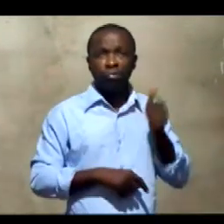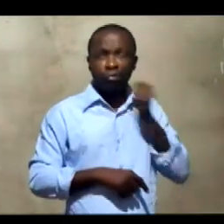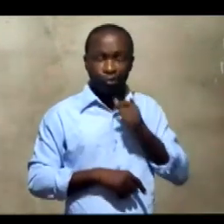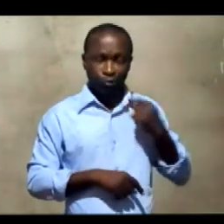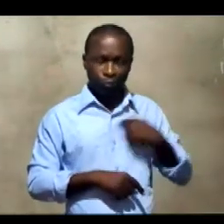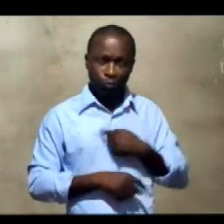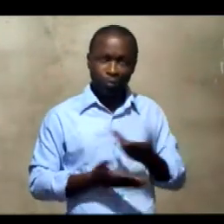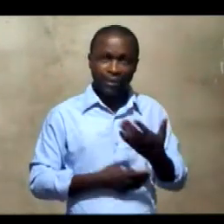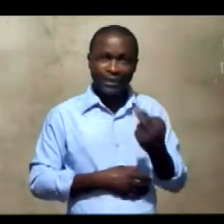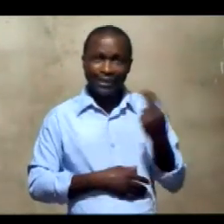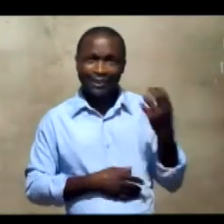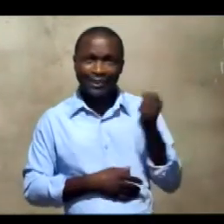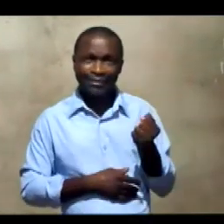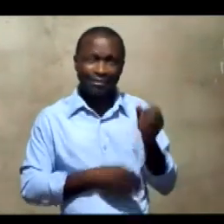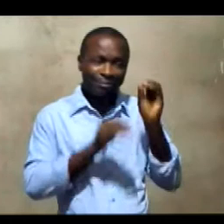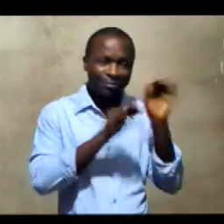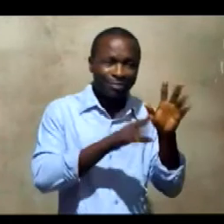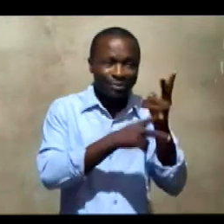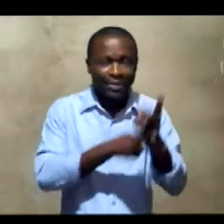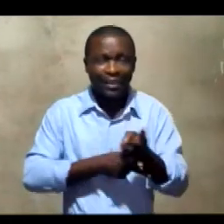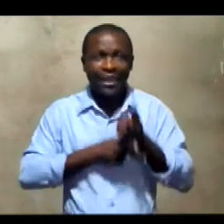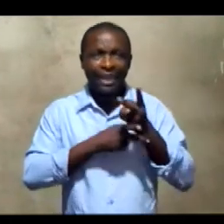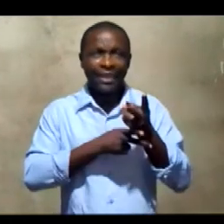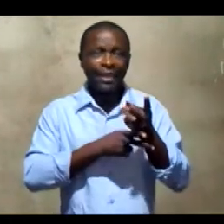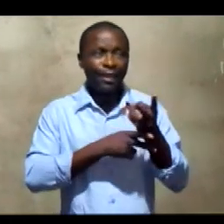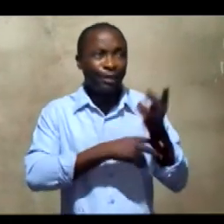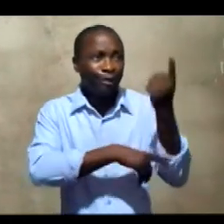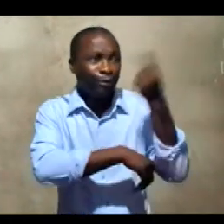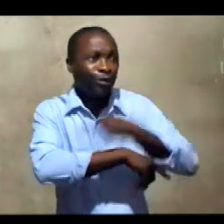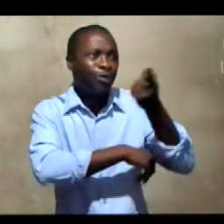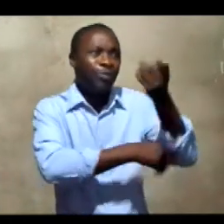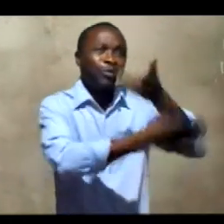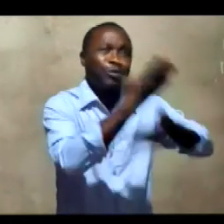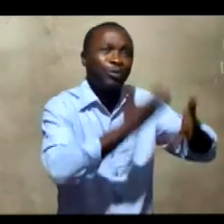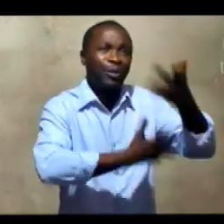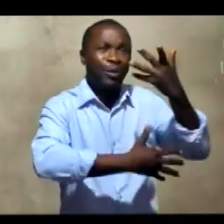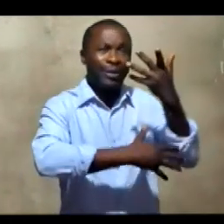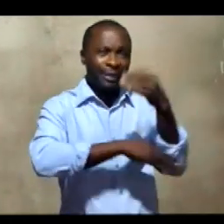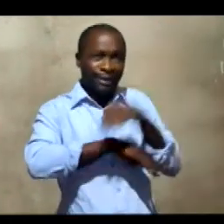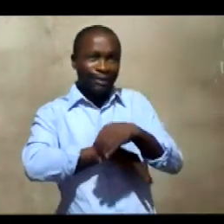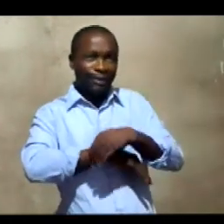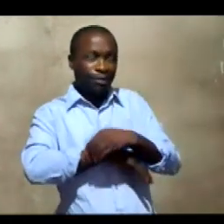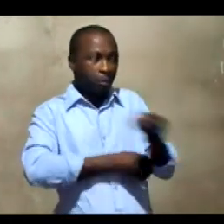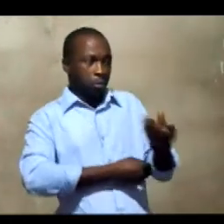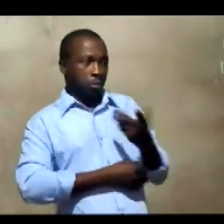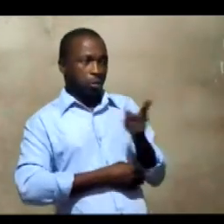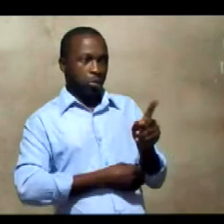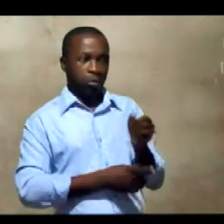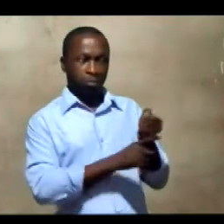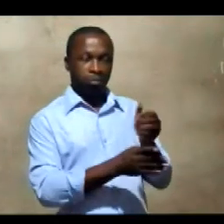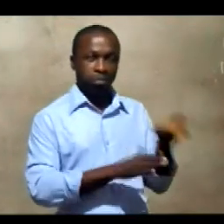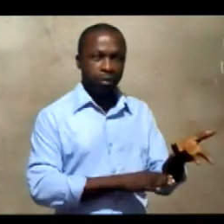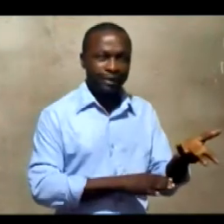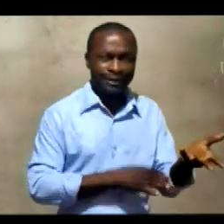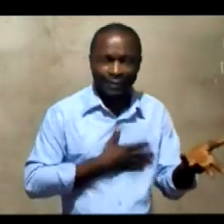eux à l'écoute de cette information. Alors le proviseur en a pris le coup. Elle a pris le coup et s'est écroulée. C'est